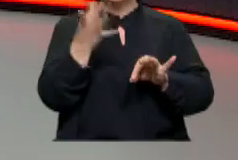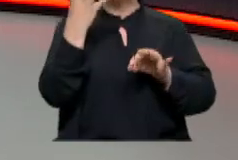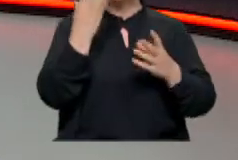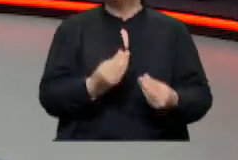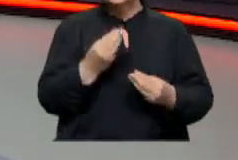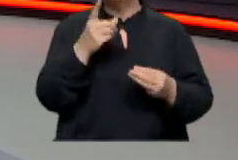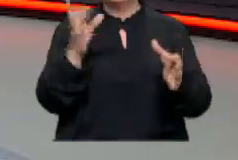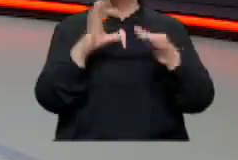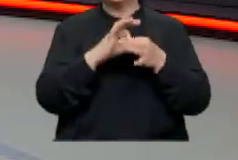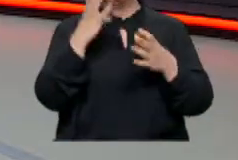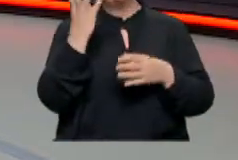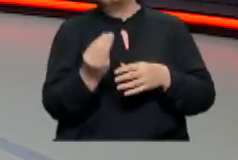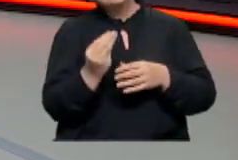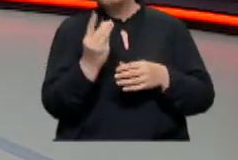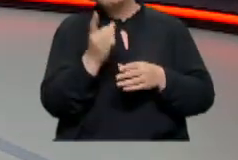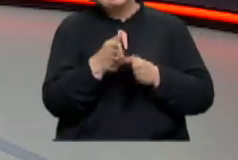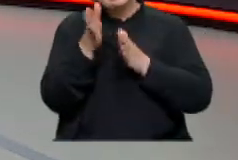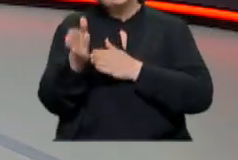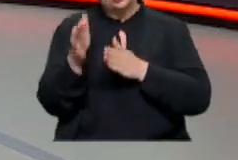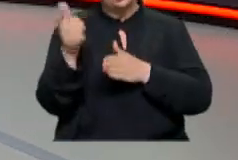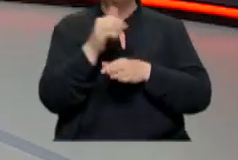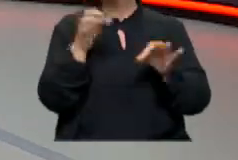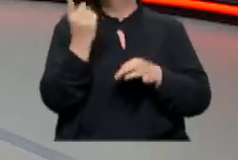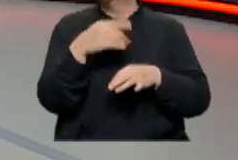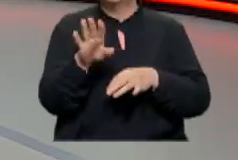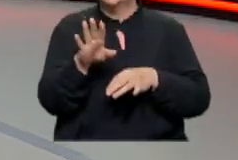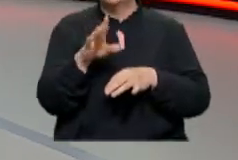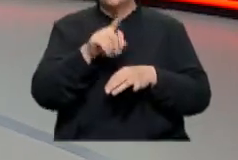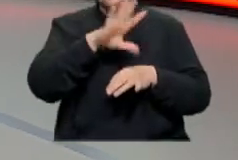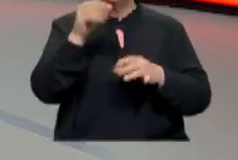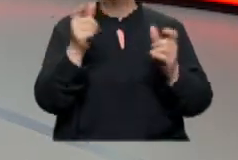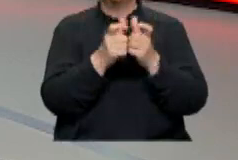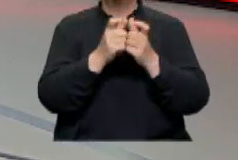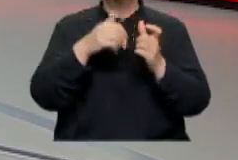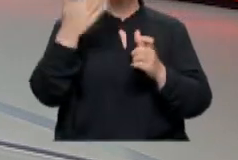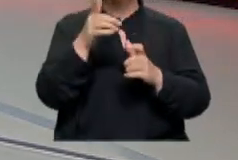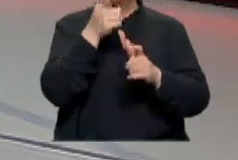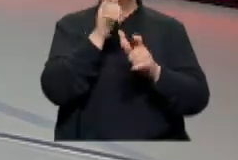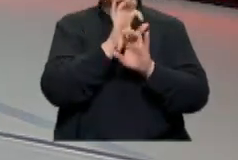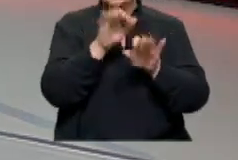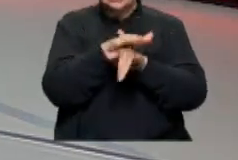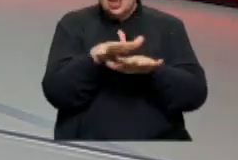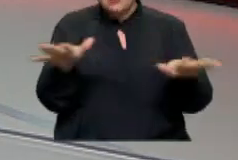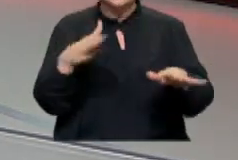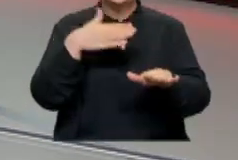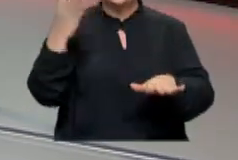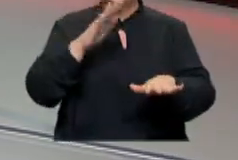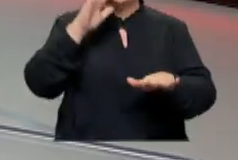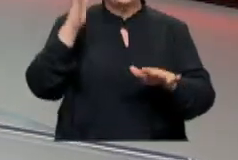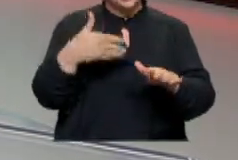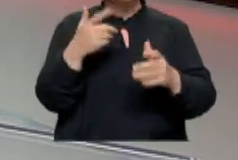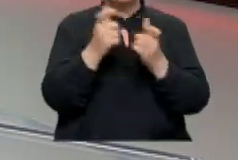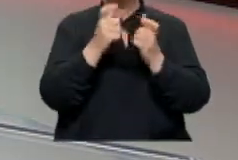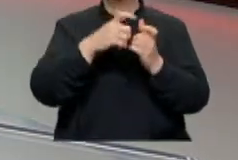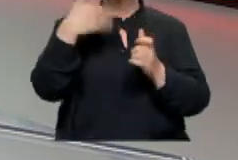de buna bağlı olabilir bir yandan. Önemsiz bir şey değil. Şu her toplantıdan sonra sessizce dağılmak yerine, mesela her